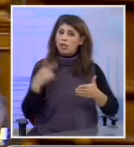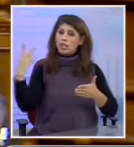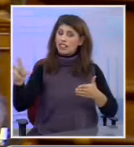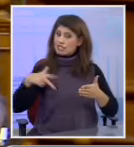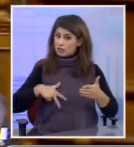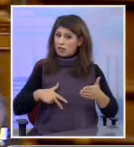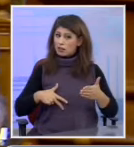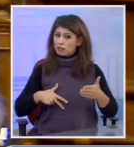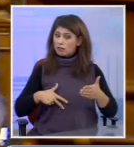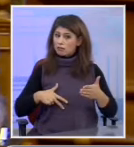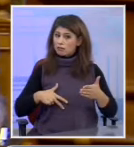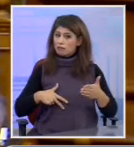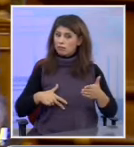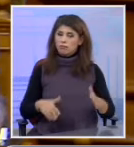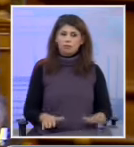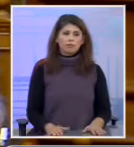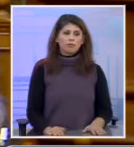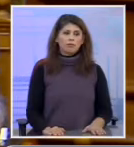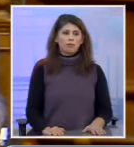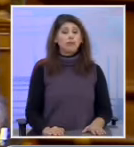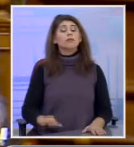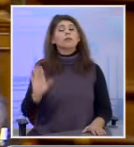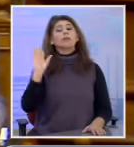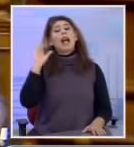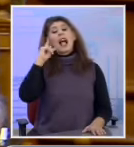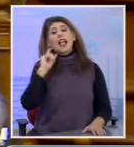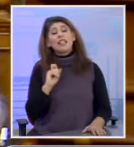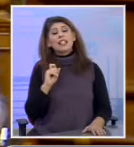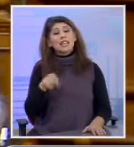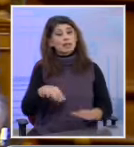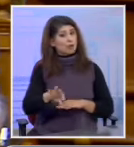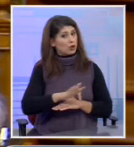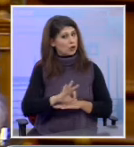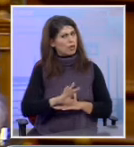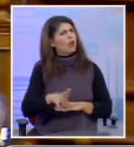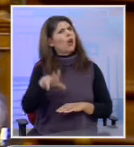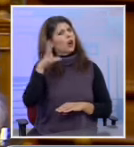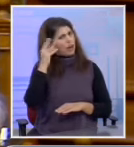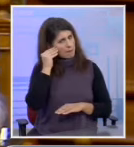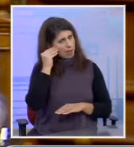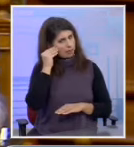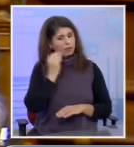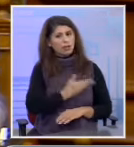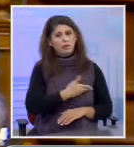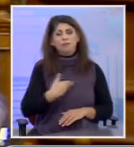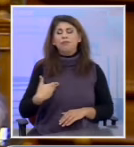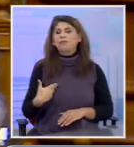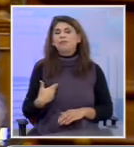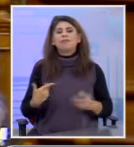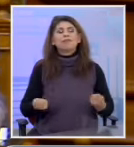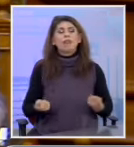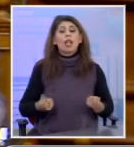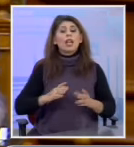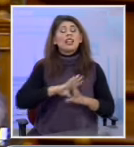σας κυβέρνηση? Αν δεν έχετε γνώση αυτού του σχεδίου, να λάβετε. Εμείς λοιπόν κινούμαστε σε όλα τα